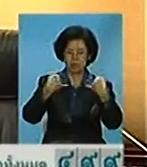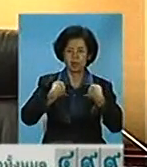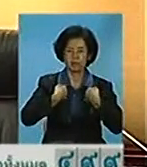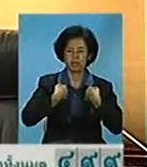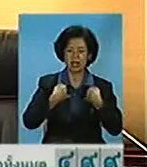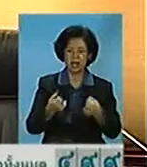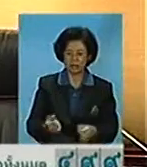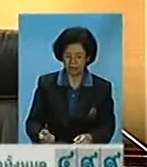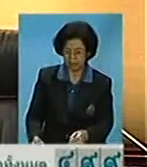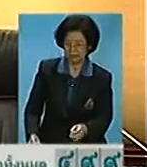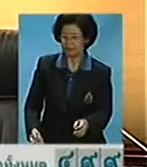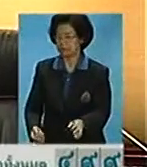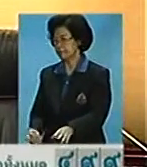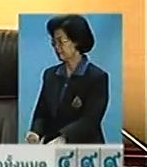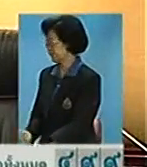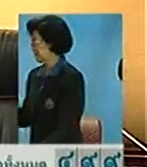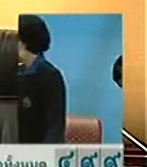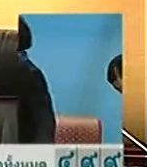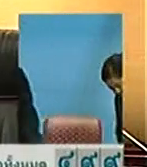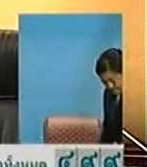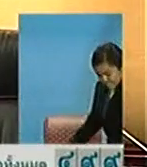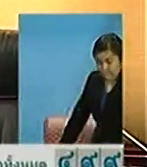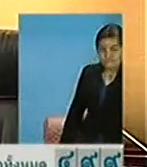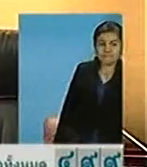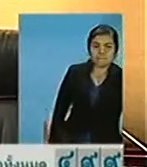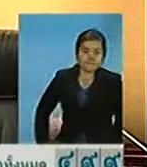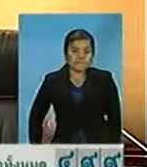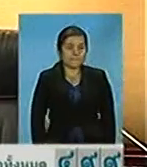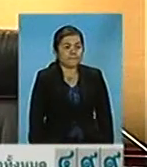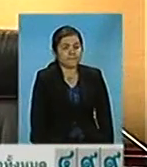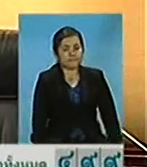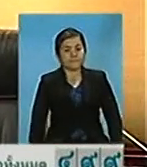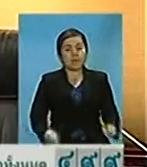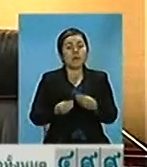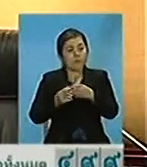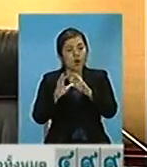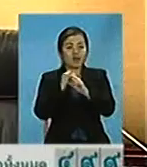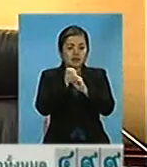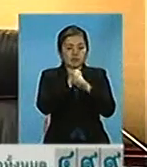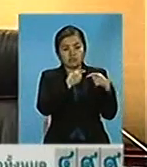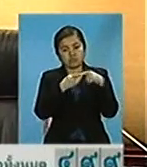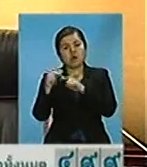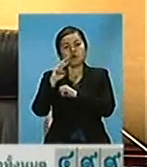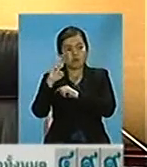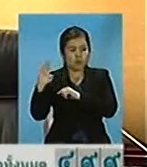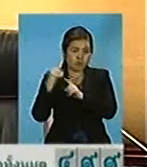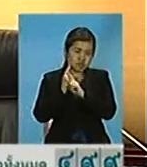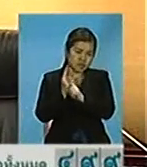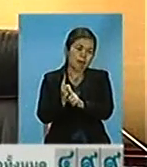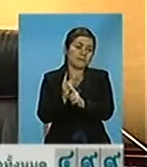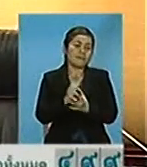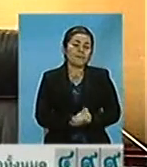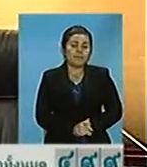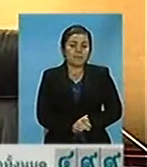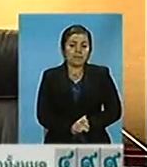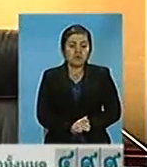านก็พูดเองบอกว่ามันก็อยู่รวมกันนั่นแหละดังนั้นก็ปล่อยให้ระบบของมันเดินหน้ากันต่อไปนะครับแล้วก็